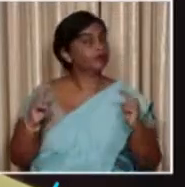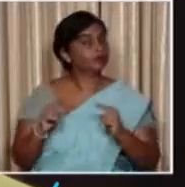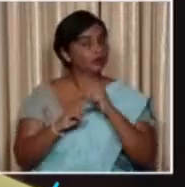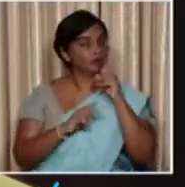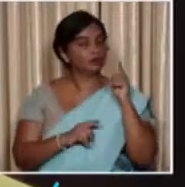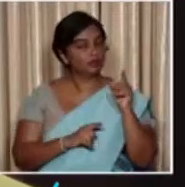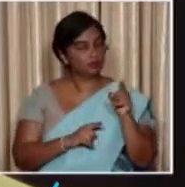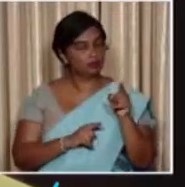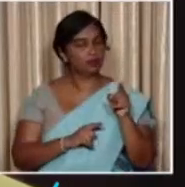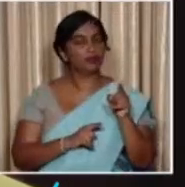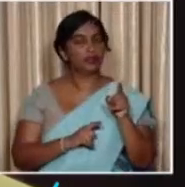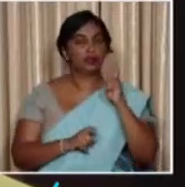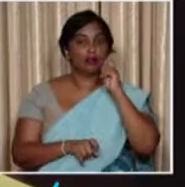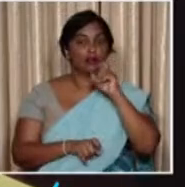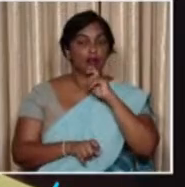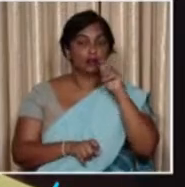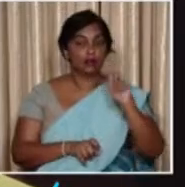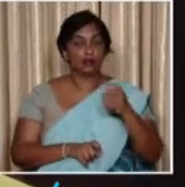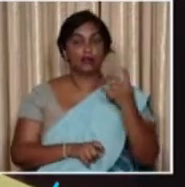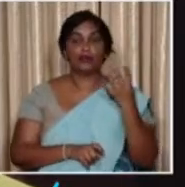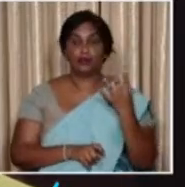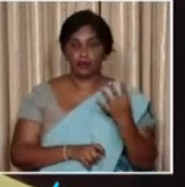ශ්‍රේෂ්ඨාධිකරණයේ විනිසුරුවන් හතර දෙනෙක්